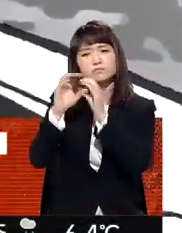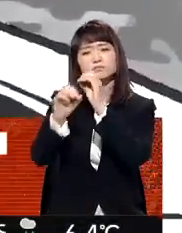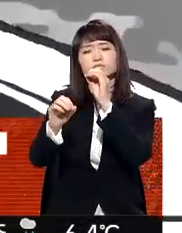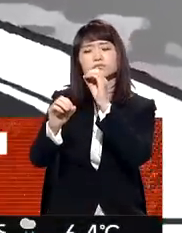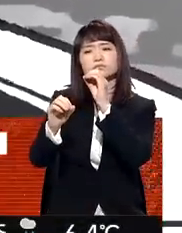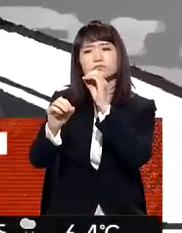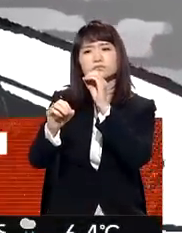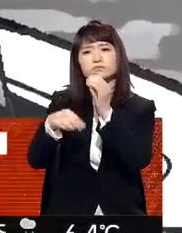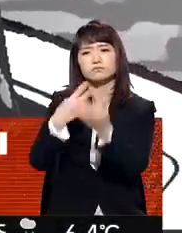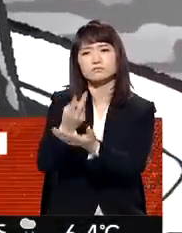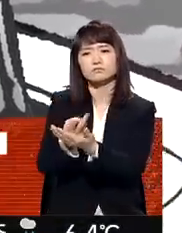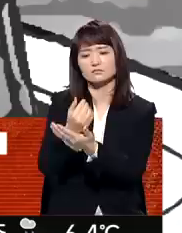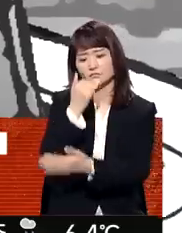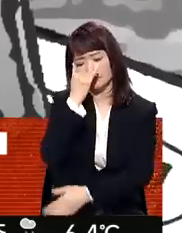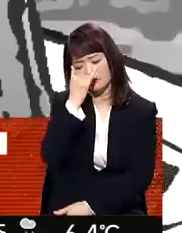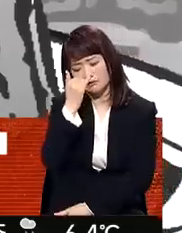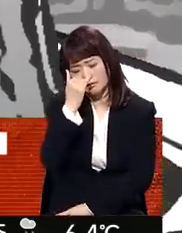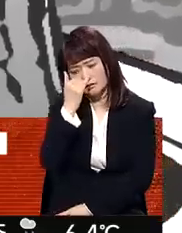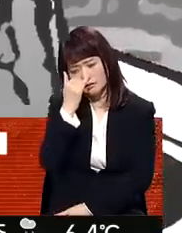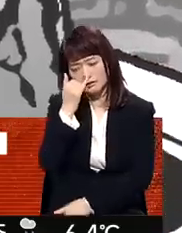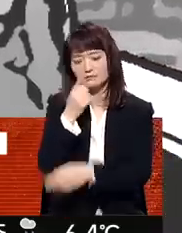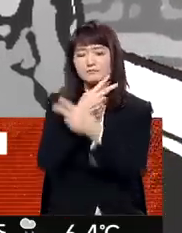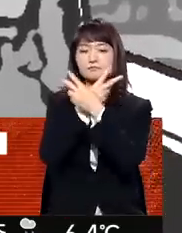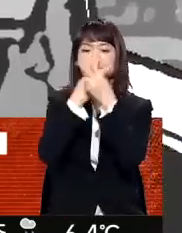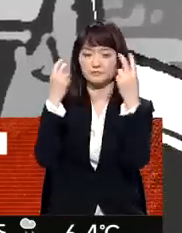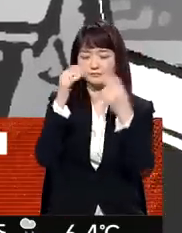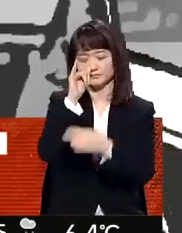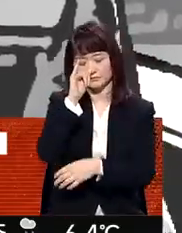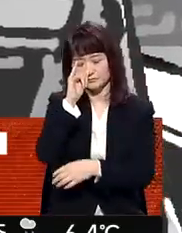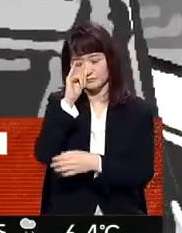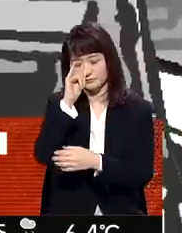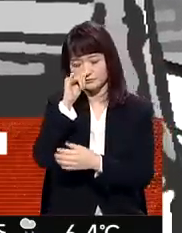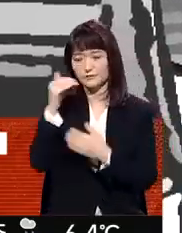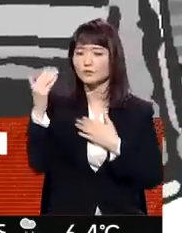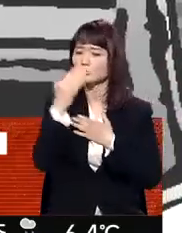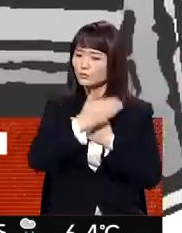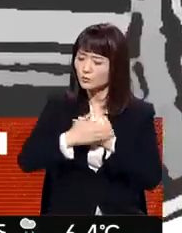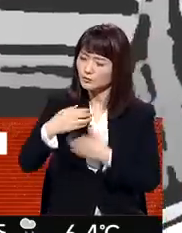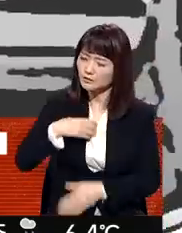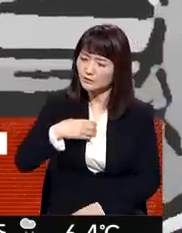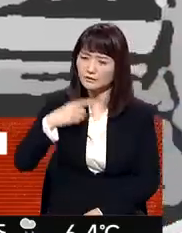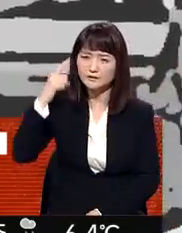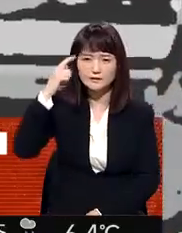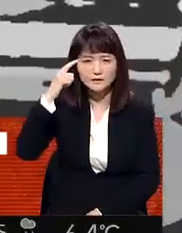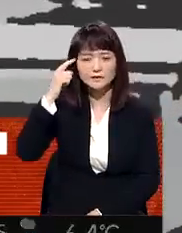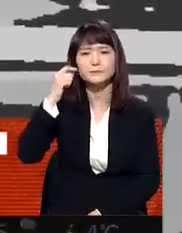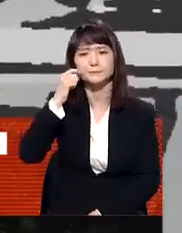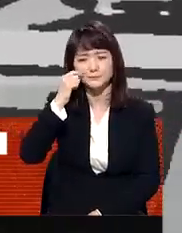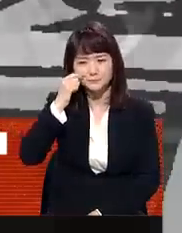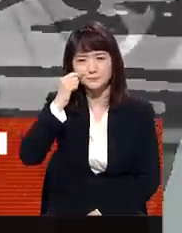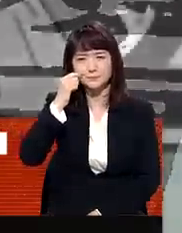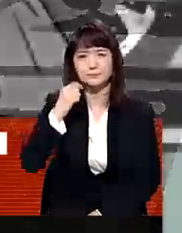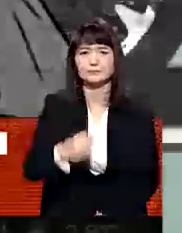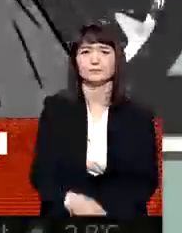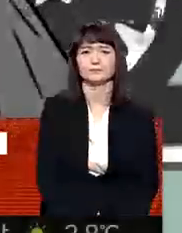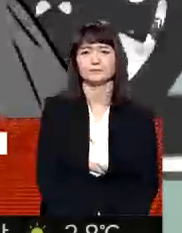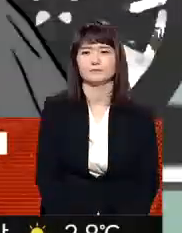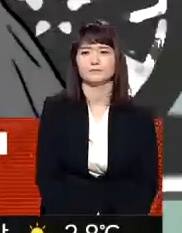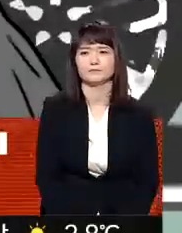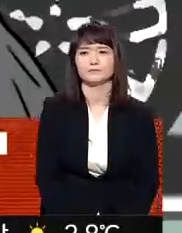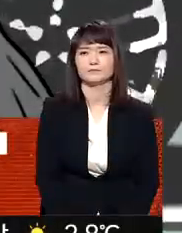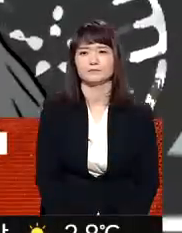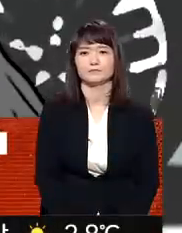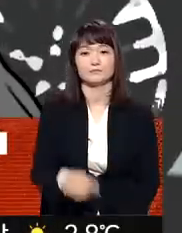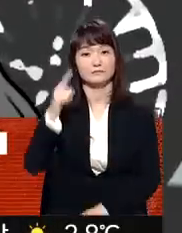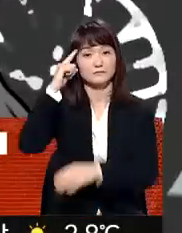남성의 진술로 미뤄볼 때 잠들었다고 생각하고 상태가 위중하다는 판단을 못했을 가능성이 있다 이렇게 얘기를 했습니다